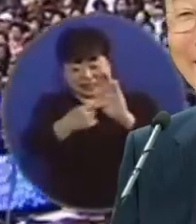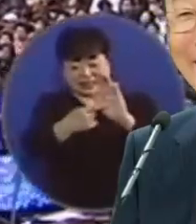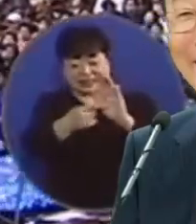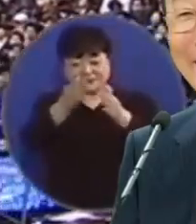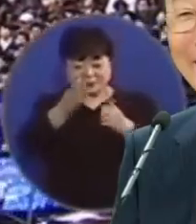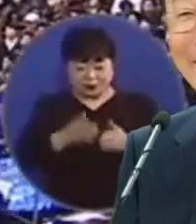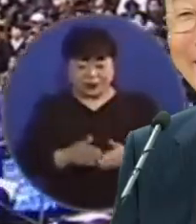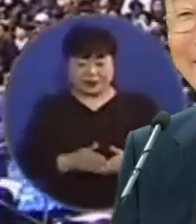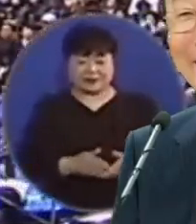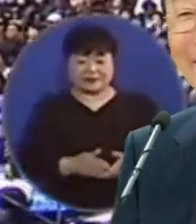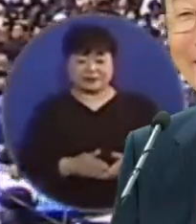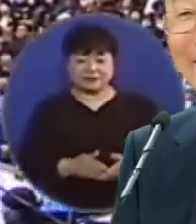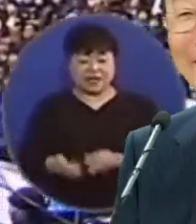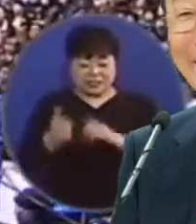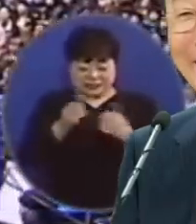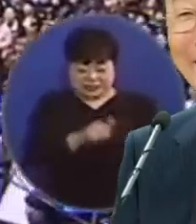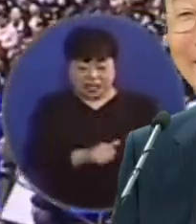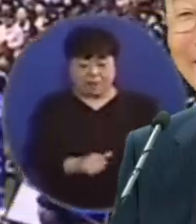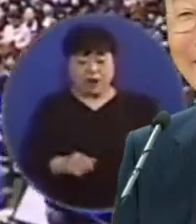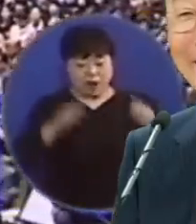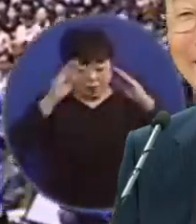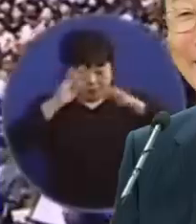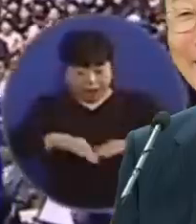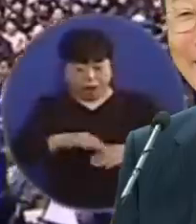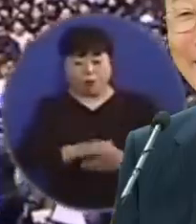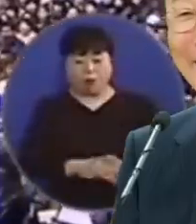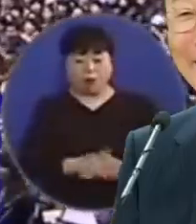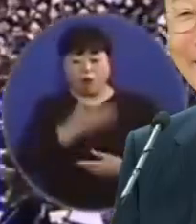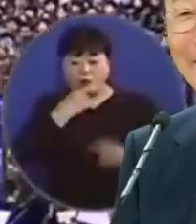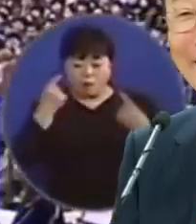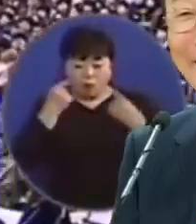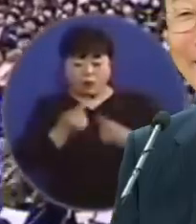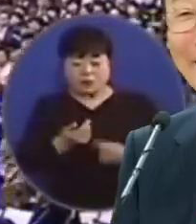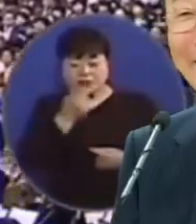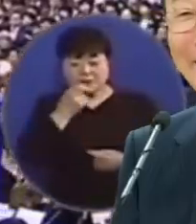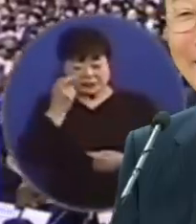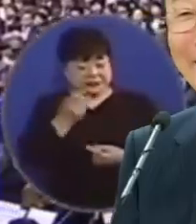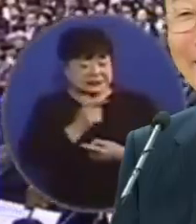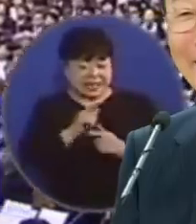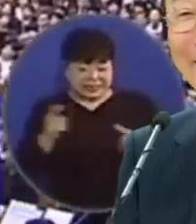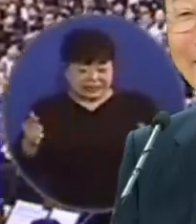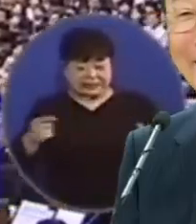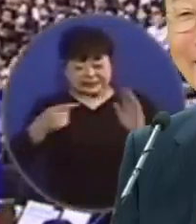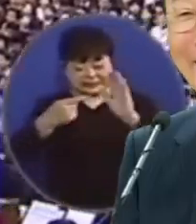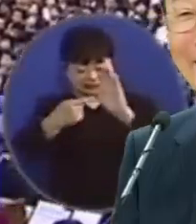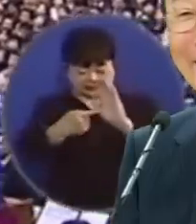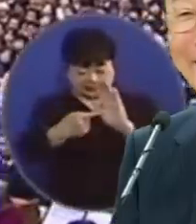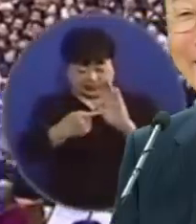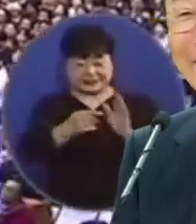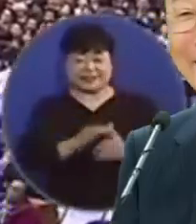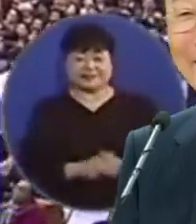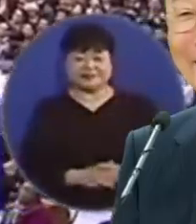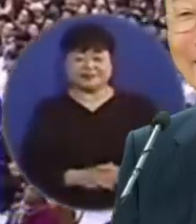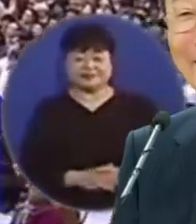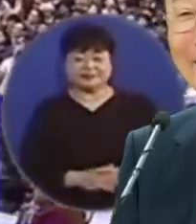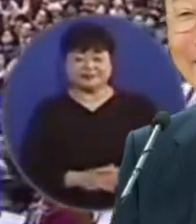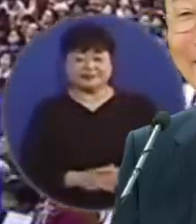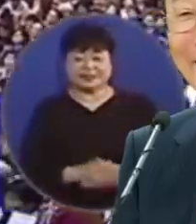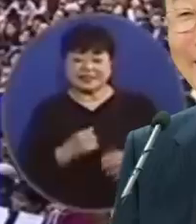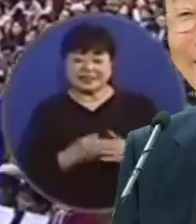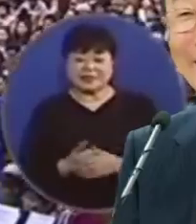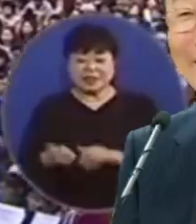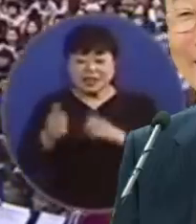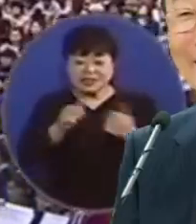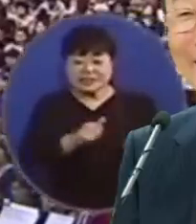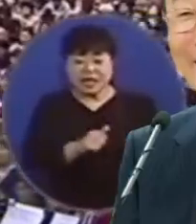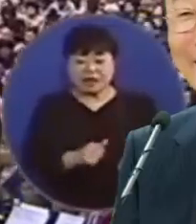말미암아 나타났으니 그는 사망을 패하시고 복음으로서 생명과 썩지 아니할 것을 드러내신지라. 그러므로